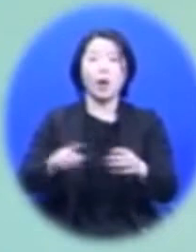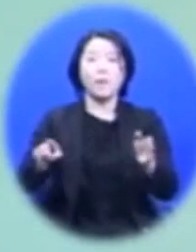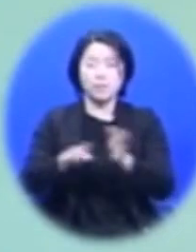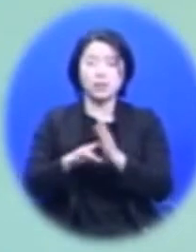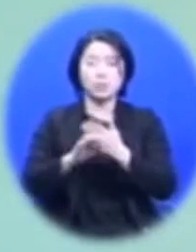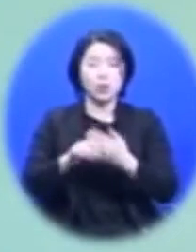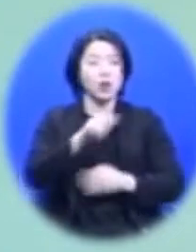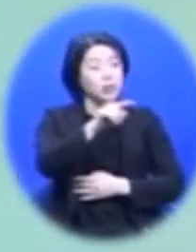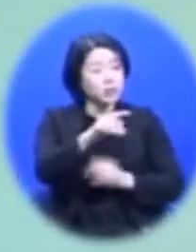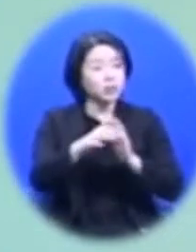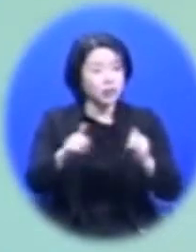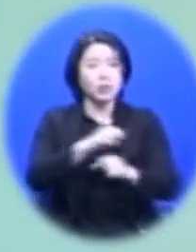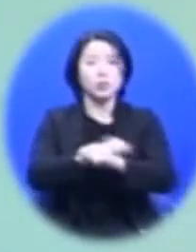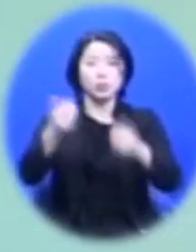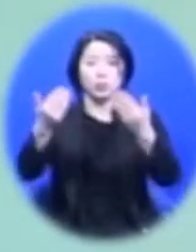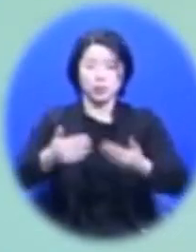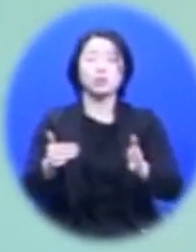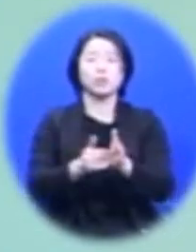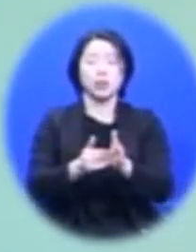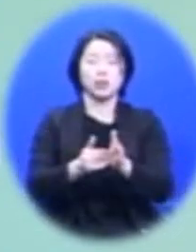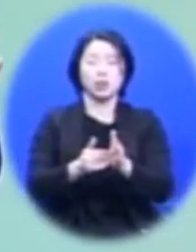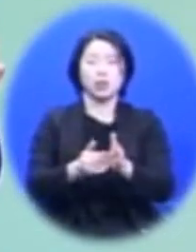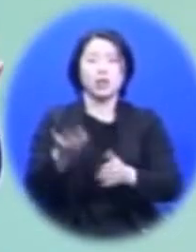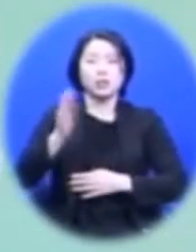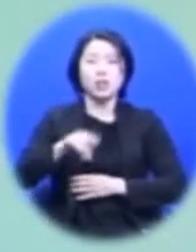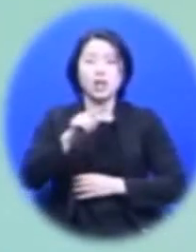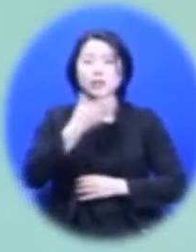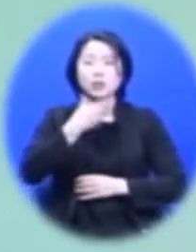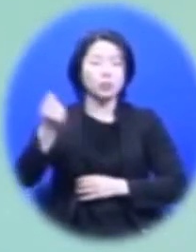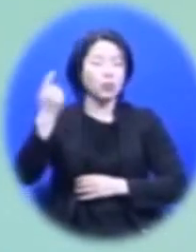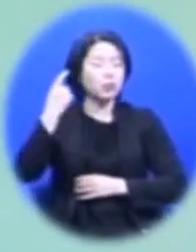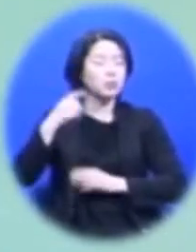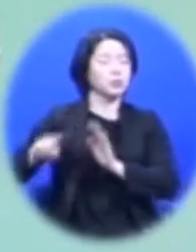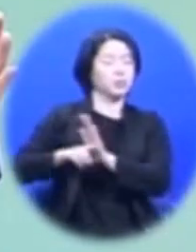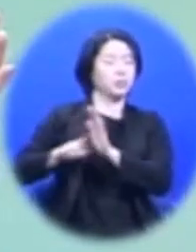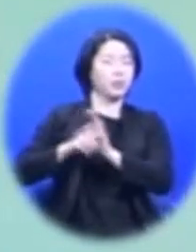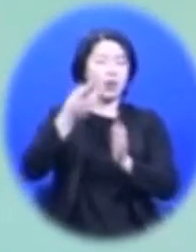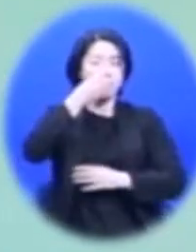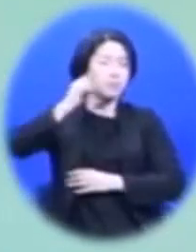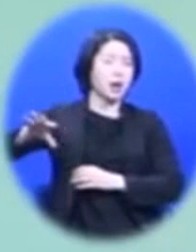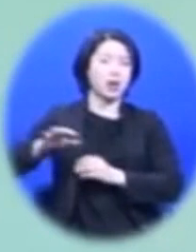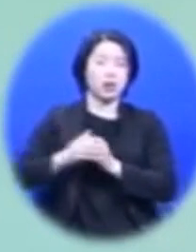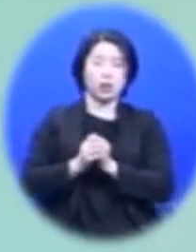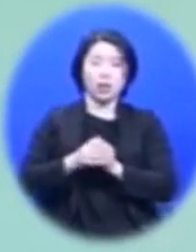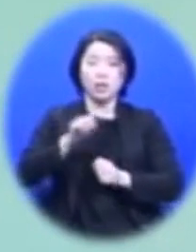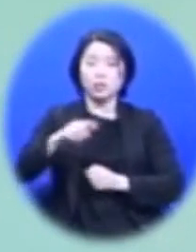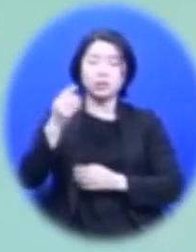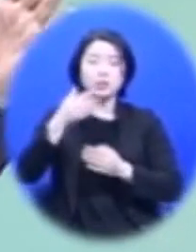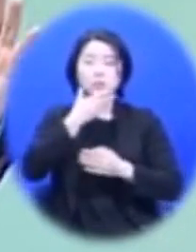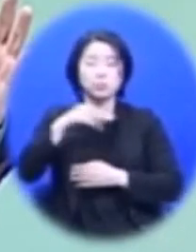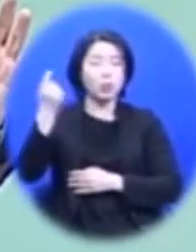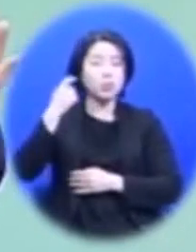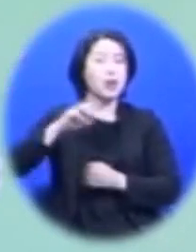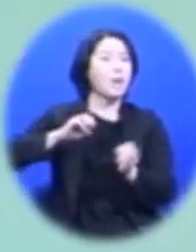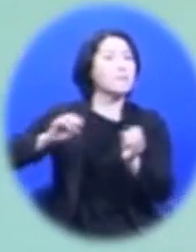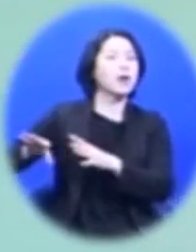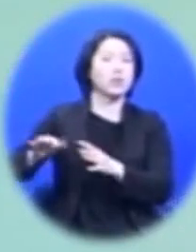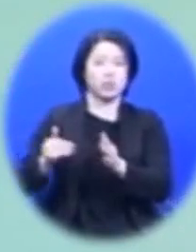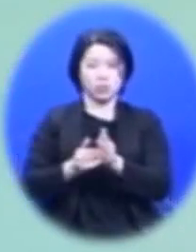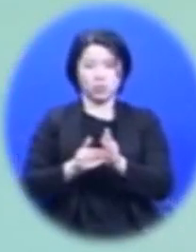용서받습니다. 그런데 그 복음을 거부해버린 거예요. 그 복음을 무시한 거예요. 그 복음을 버린 거예요.